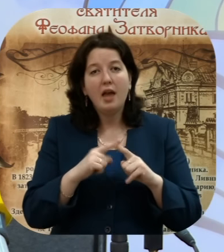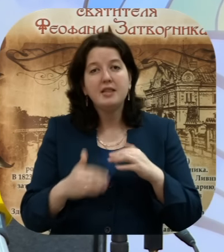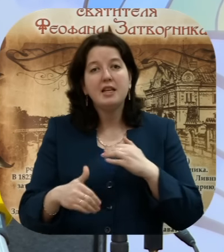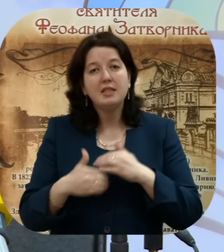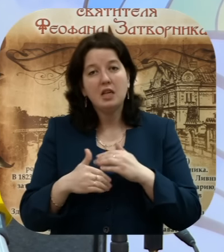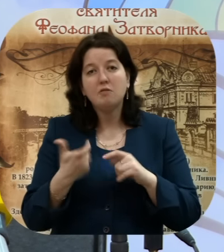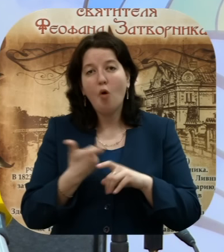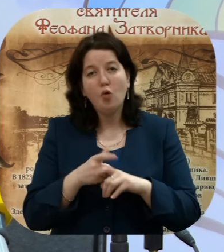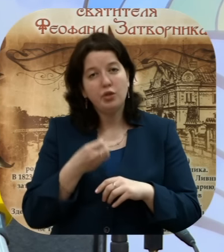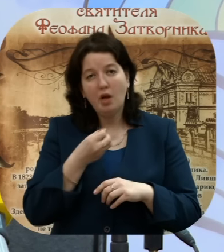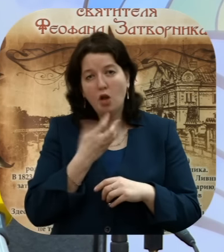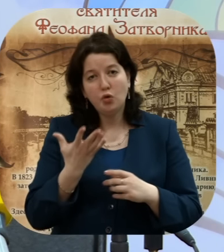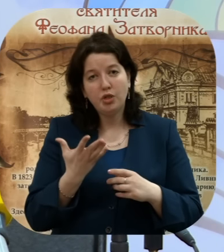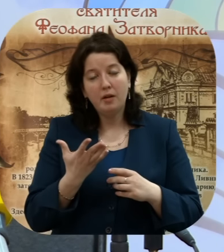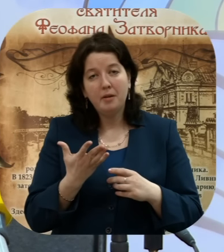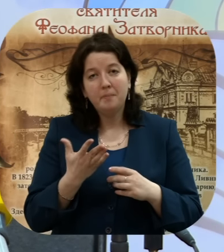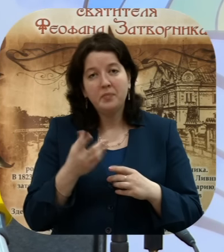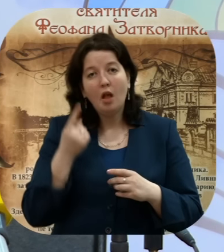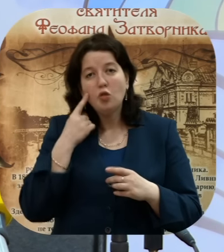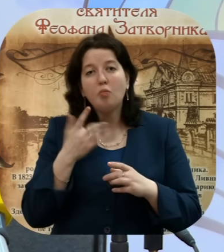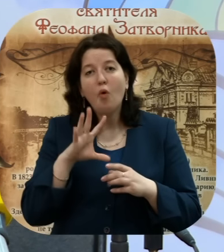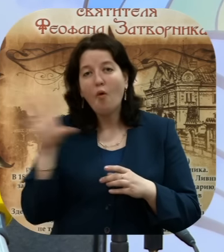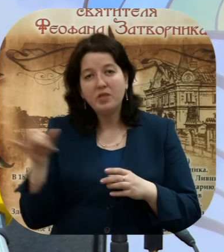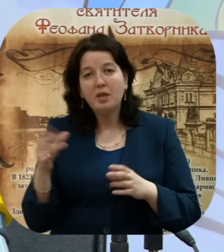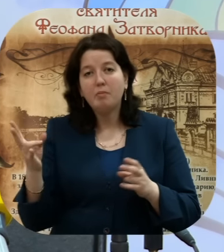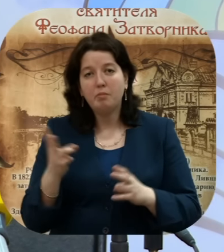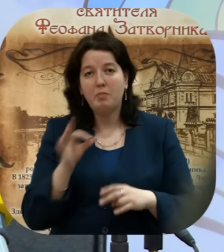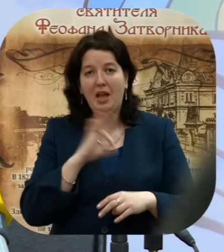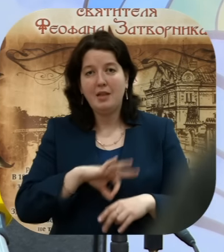Советую попробовать. Думаю, всем нам пригодится.